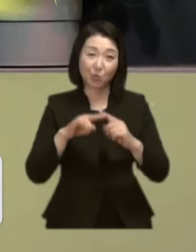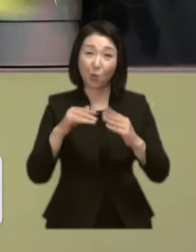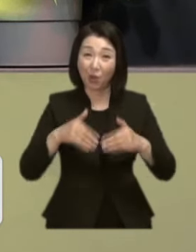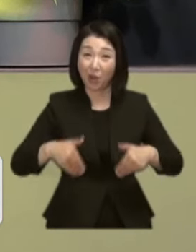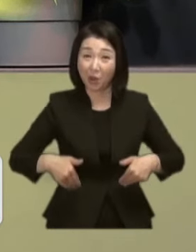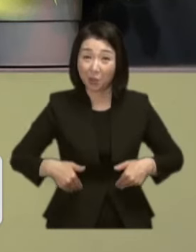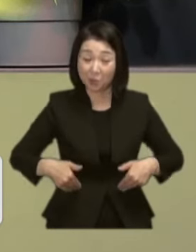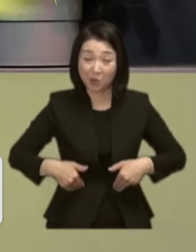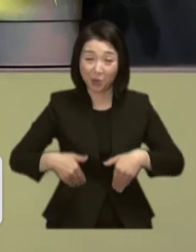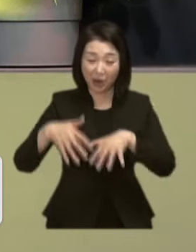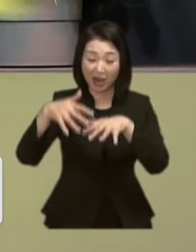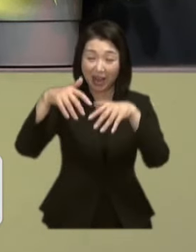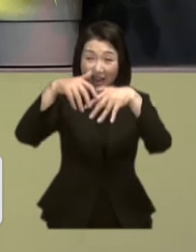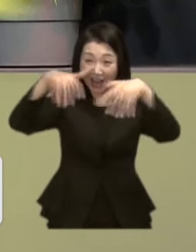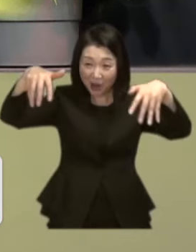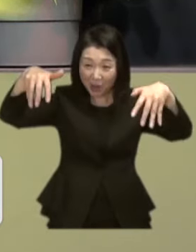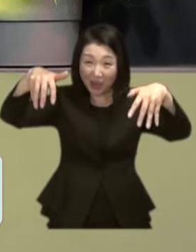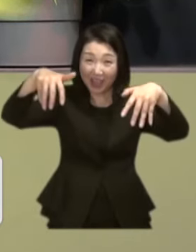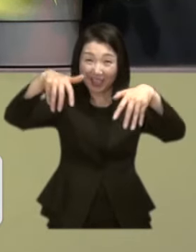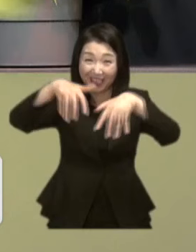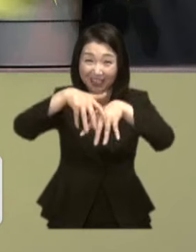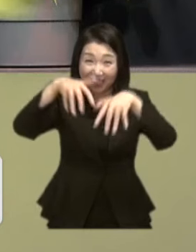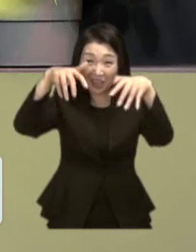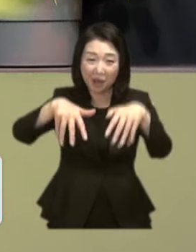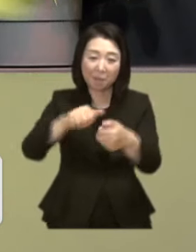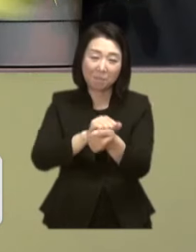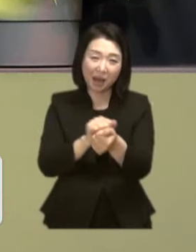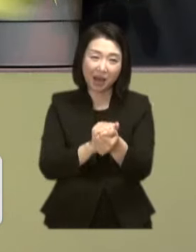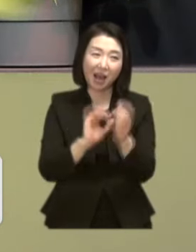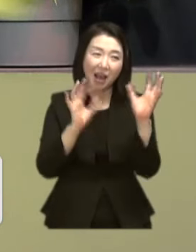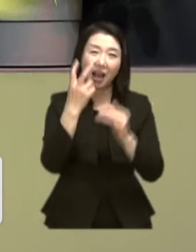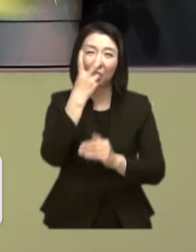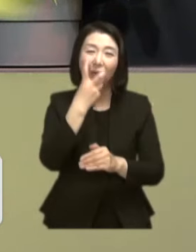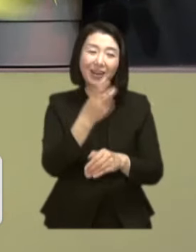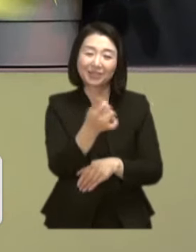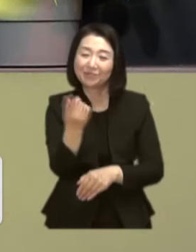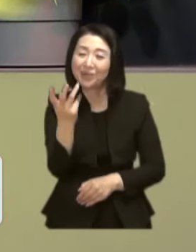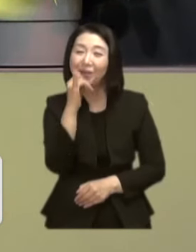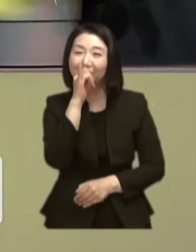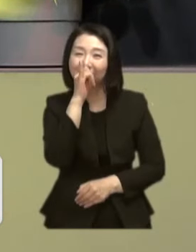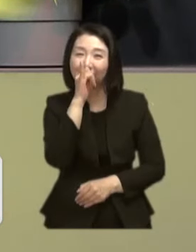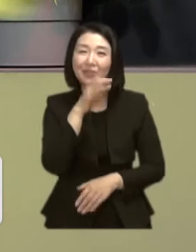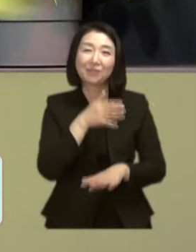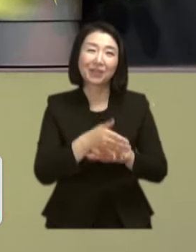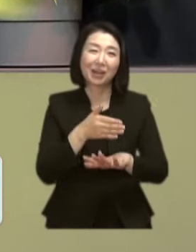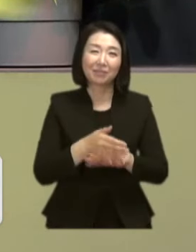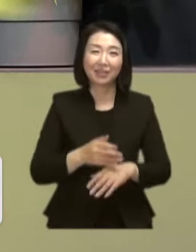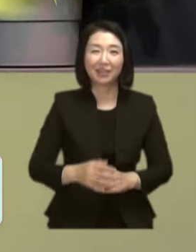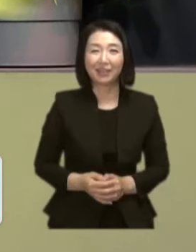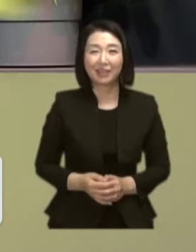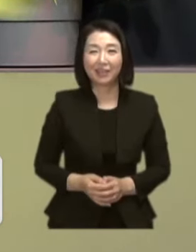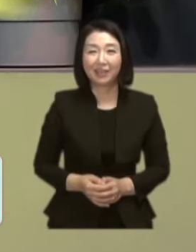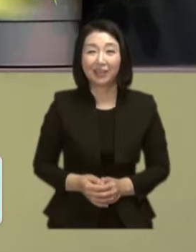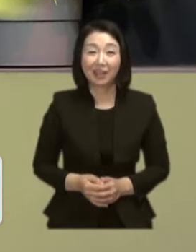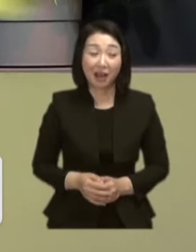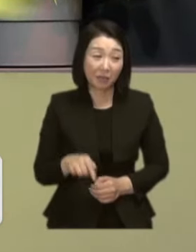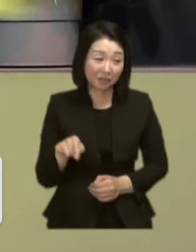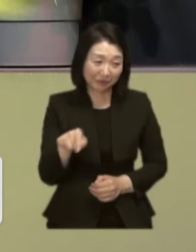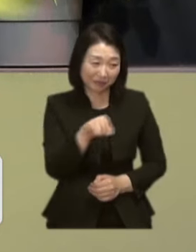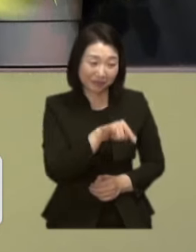카텐 같은 거 다 빨기도 하고 정리하고 아이들 관리하고 이런 아이들이 좀 몇 명 있는데 정말 감사한 일인데 전체가 다 참 기억에